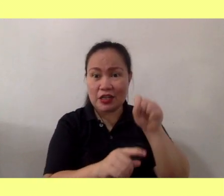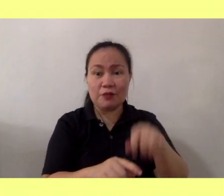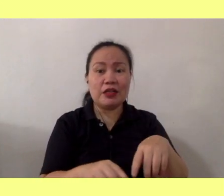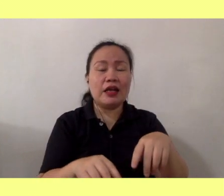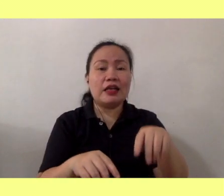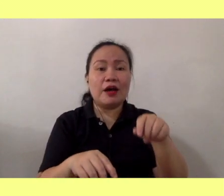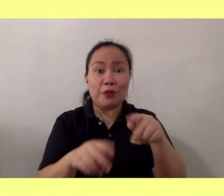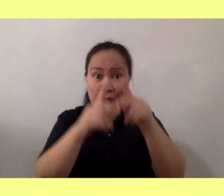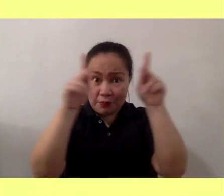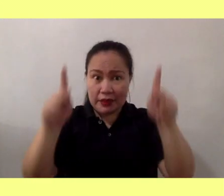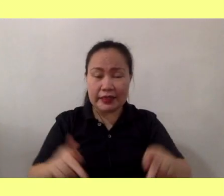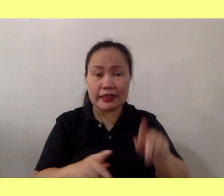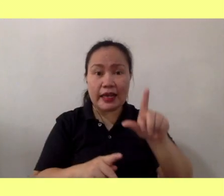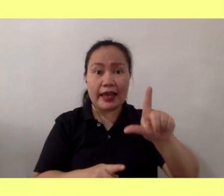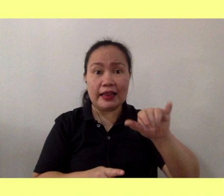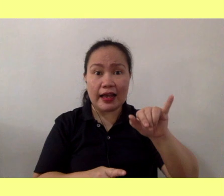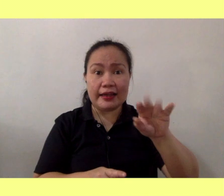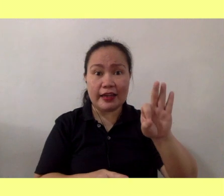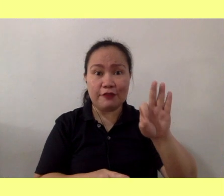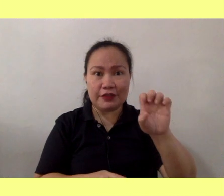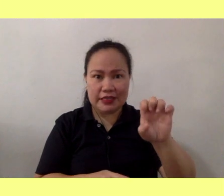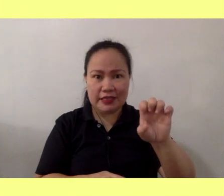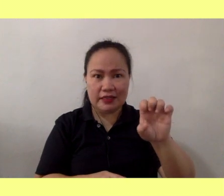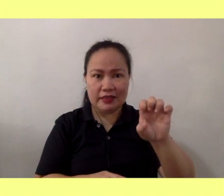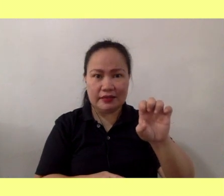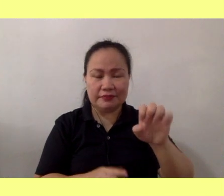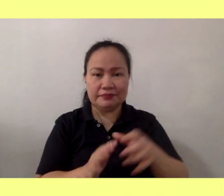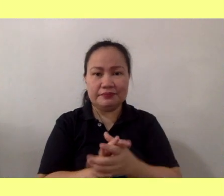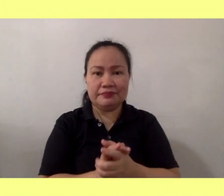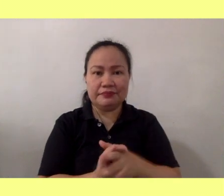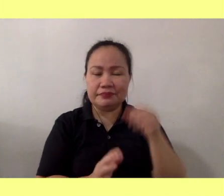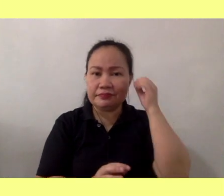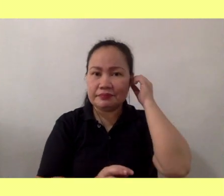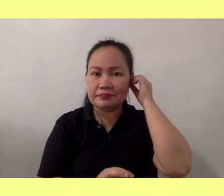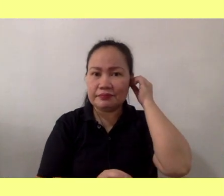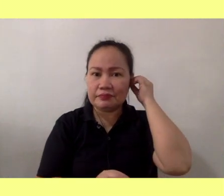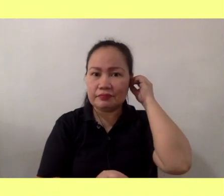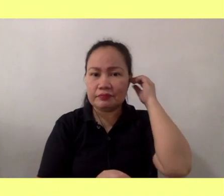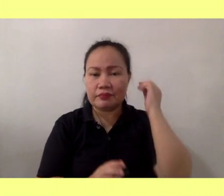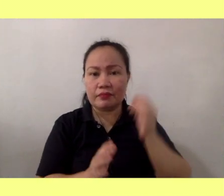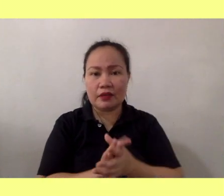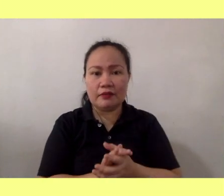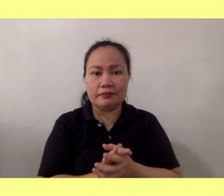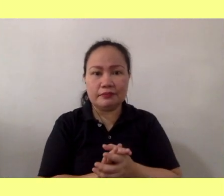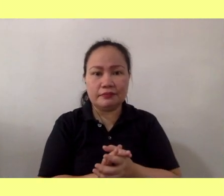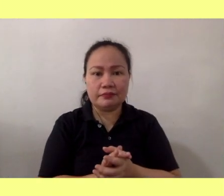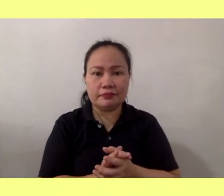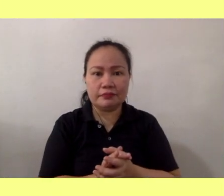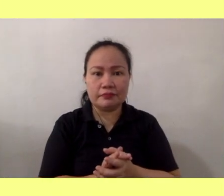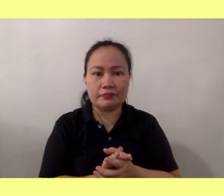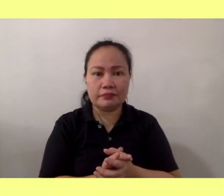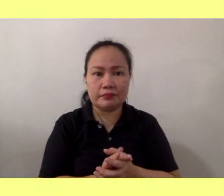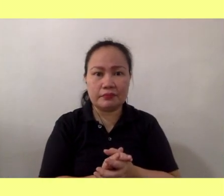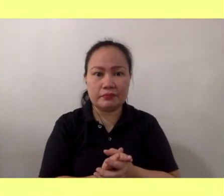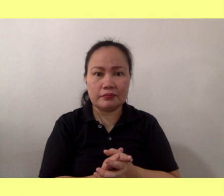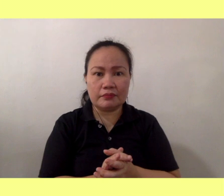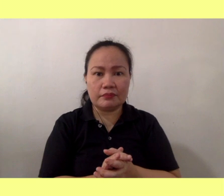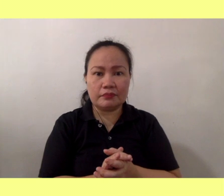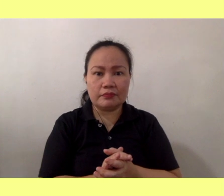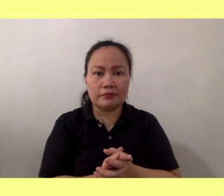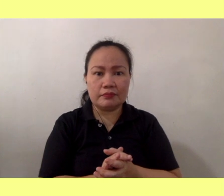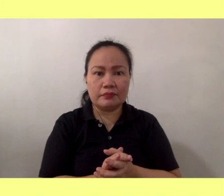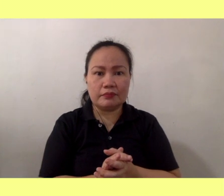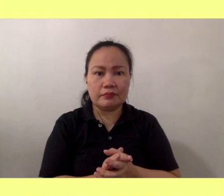rin siyang pangalanan as plane LIFE. Okay? Ma'am, 4 points siya. Di